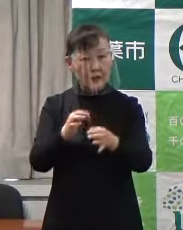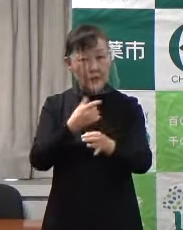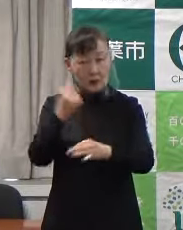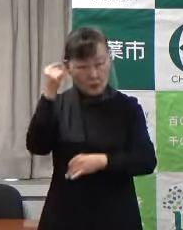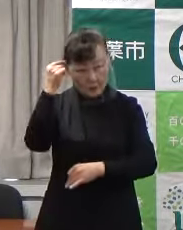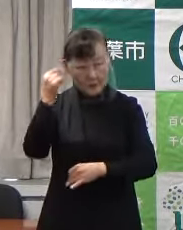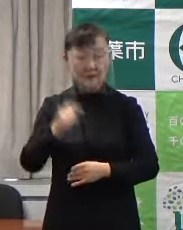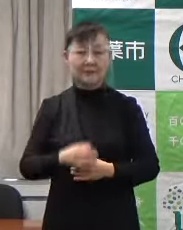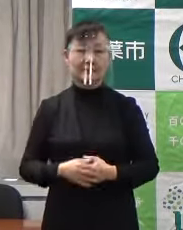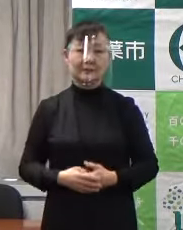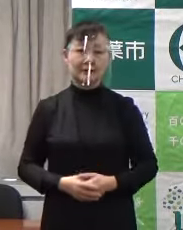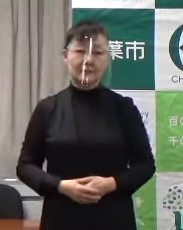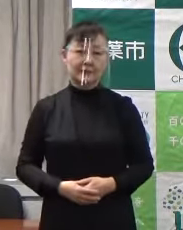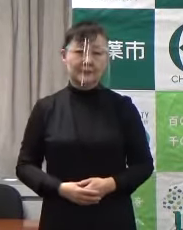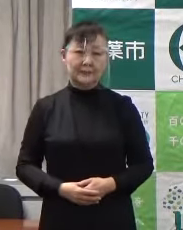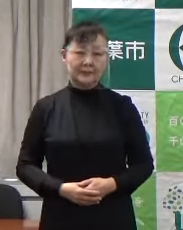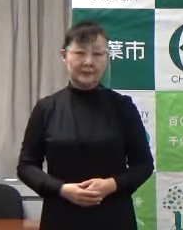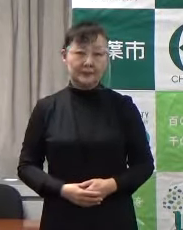たいというふうに思います。